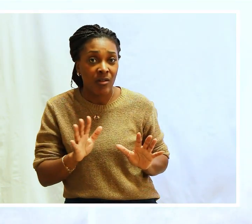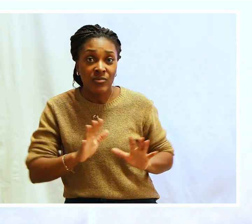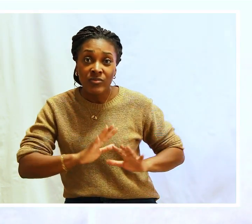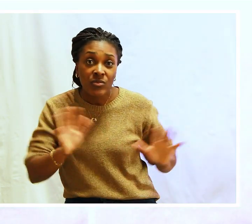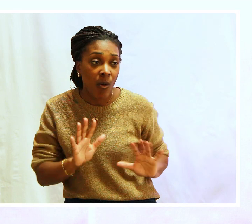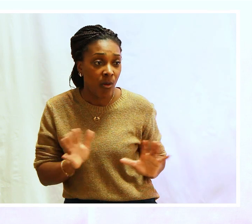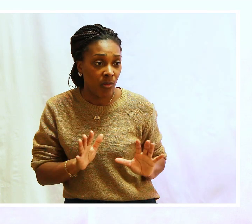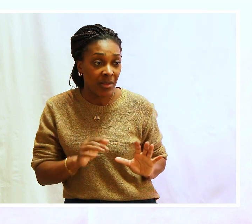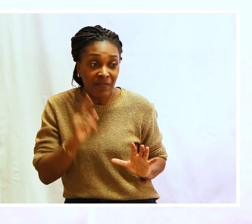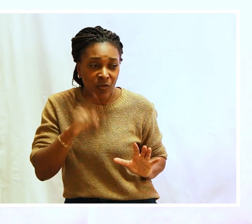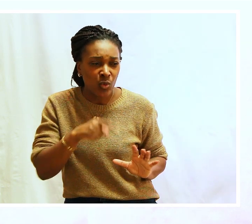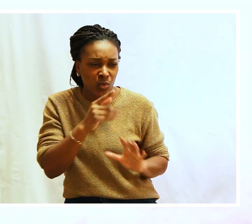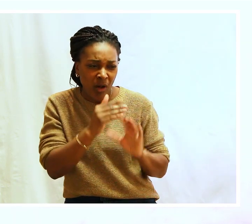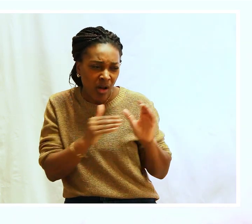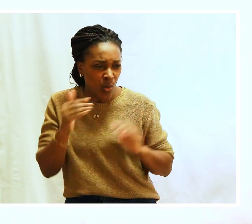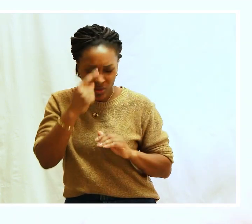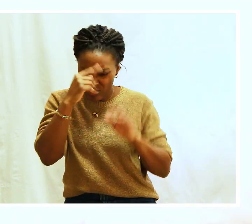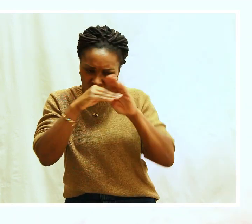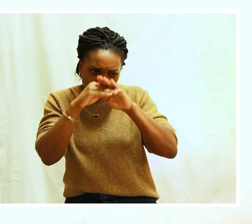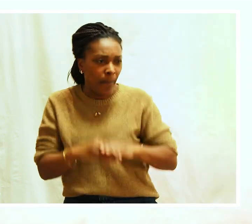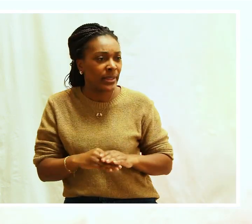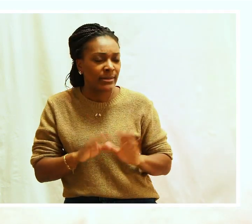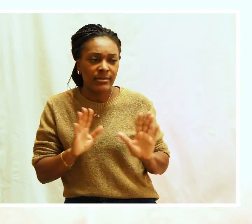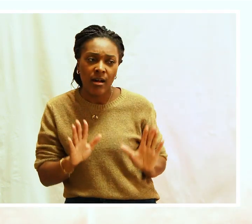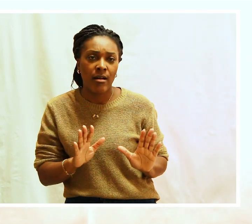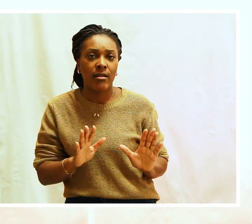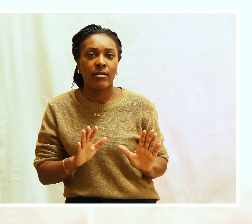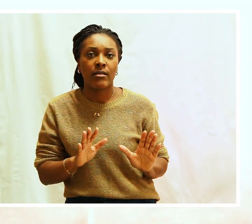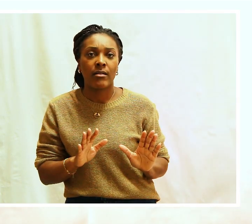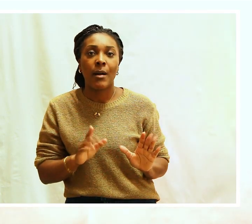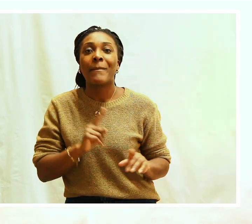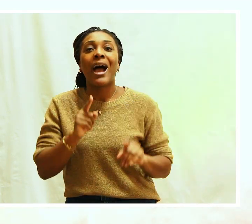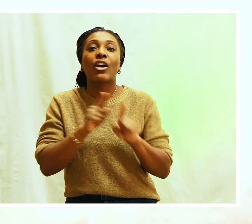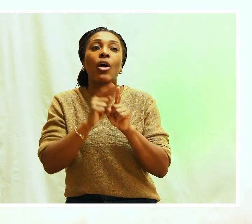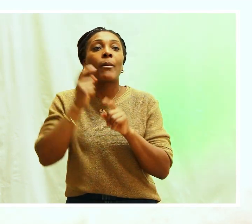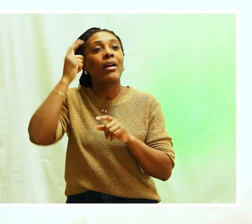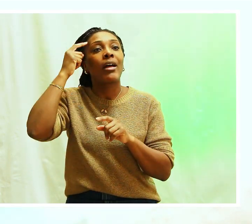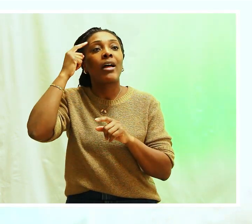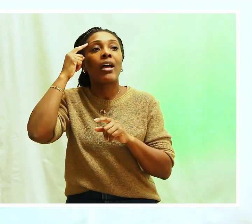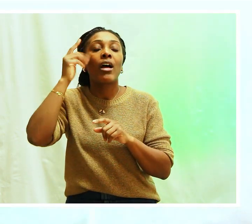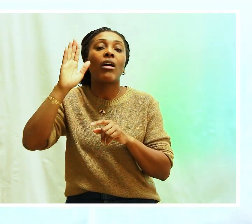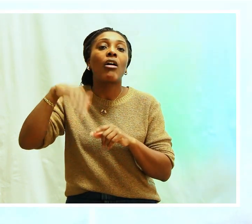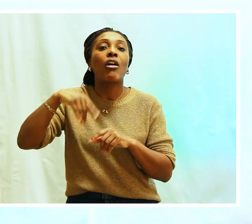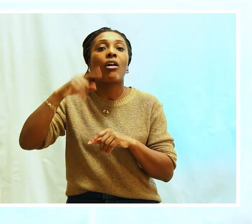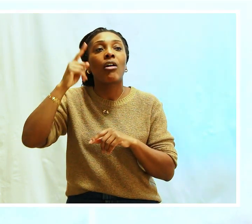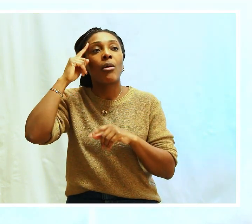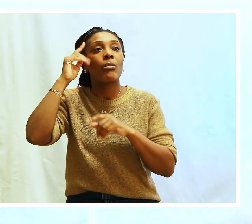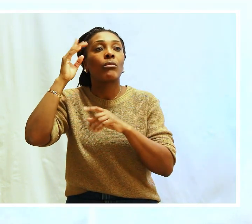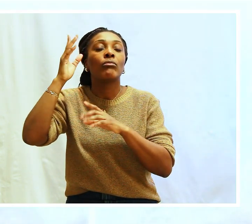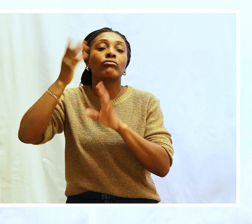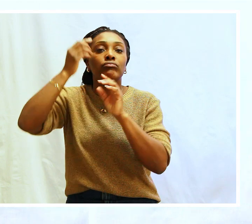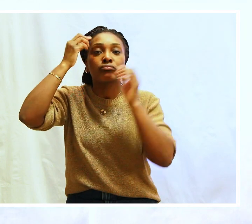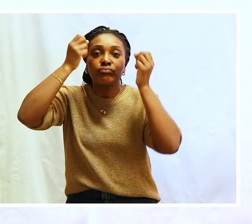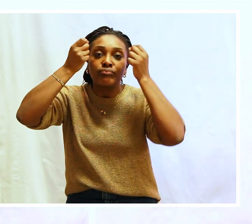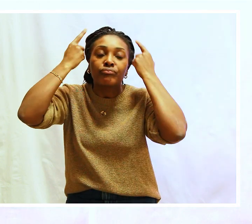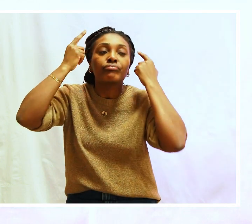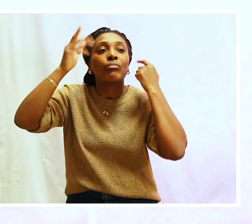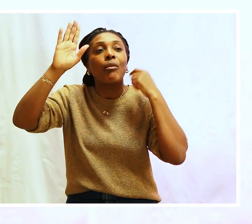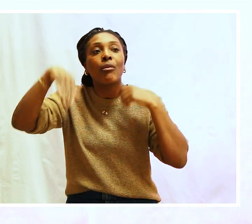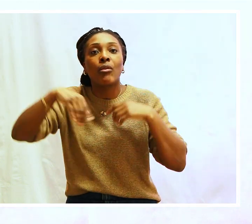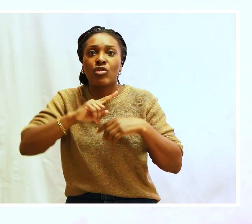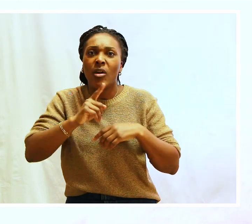dominer, pas seulement à dominer et dire je le refoule, c'est pas ça que Dieu veut faire, c'est pas à l'étouffer. Dominer, c'est